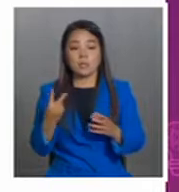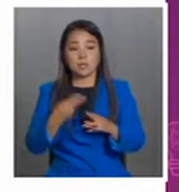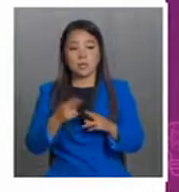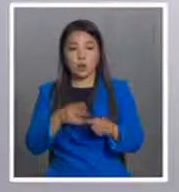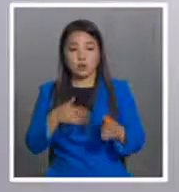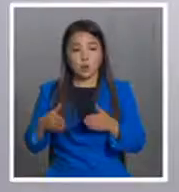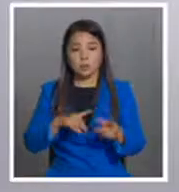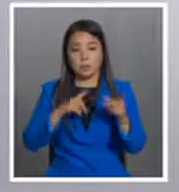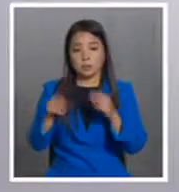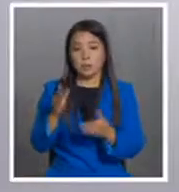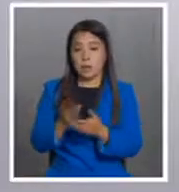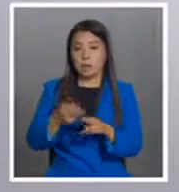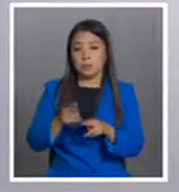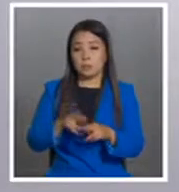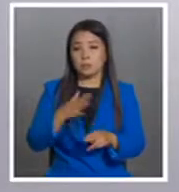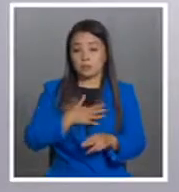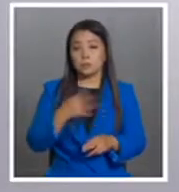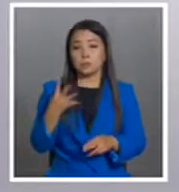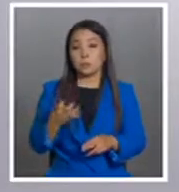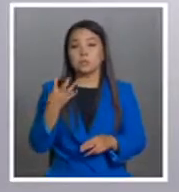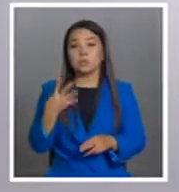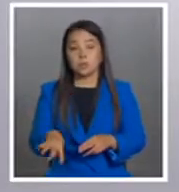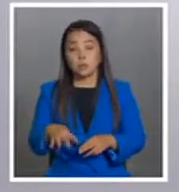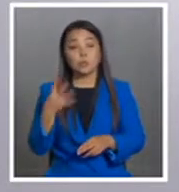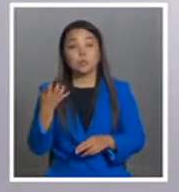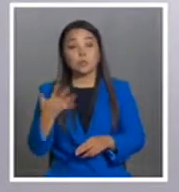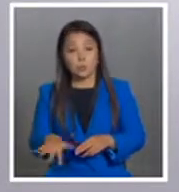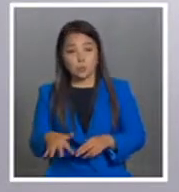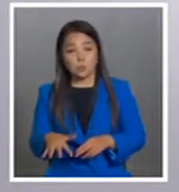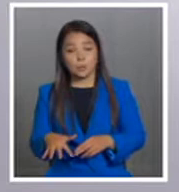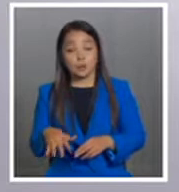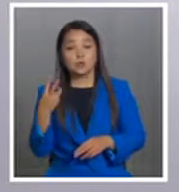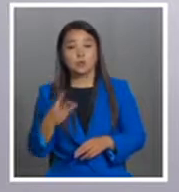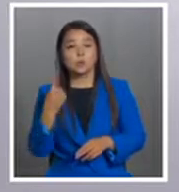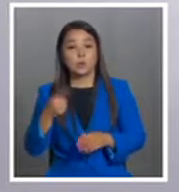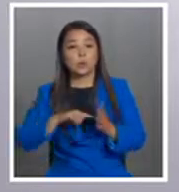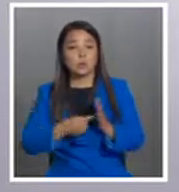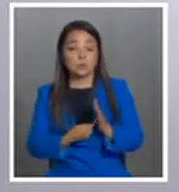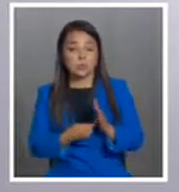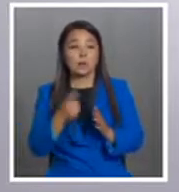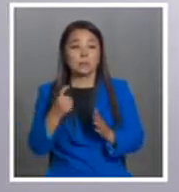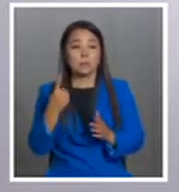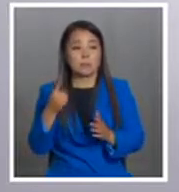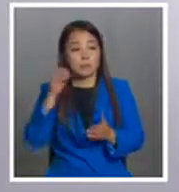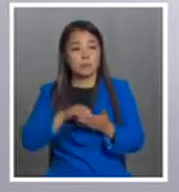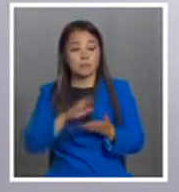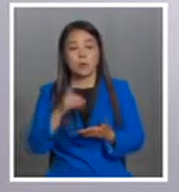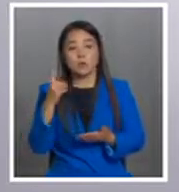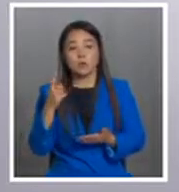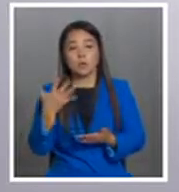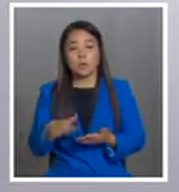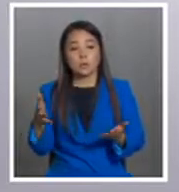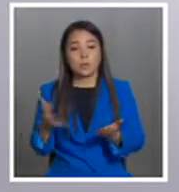белгілейтін болсақ, біз 450-ді 3-тен 1-ге көбейтіп, яғни X1-дің мәні 150 екенін